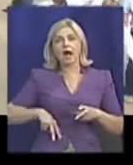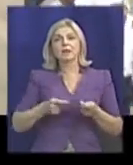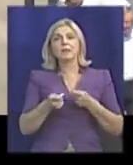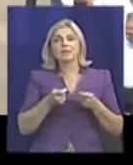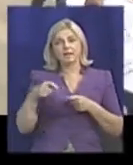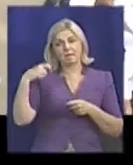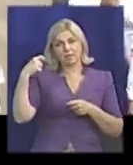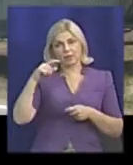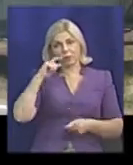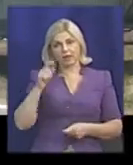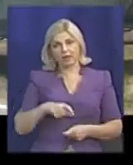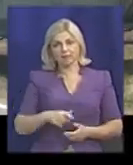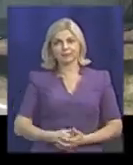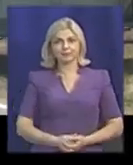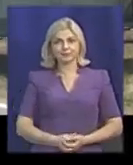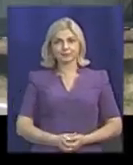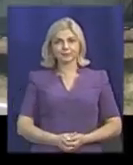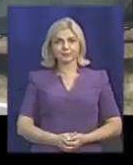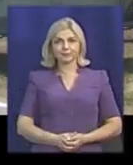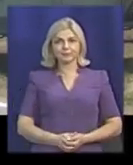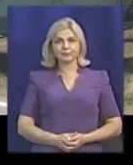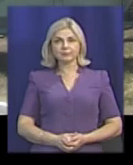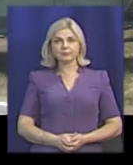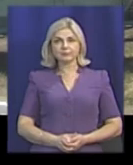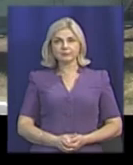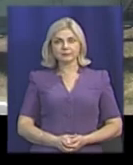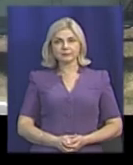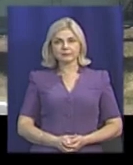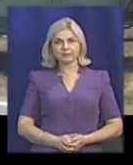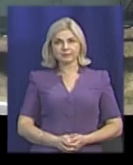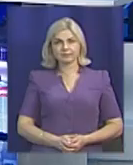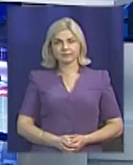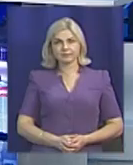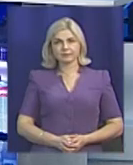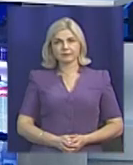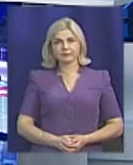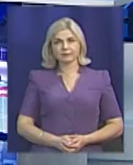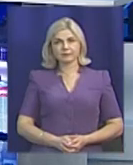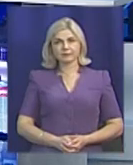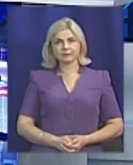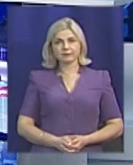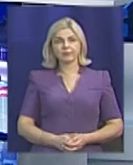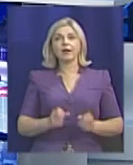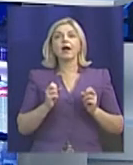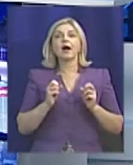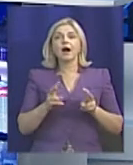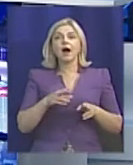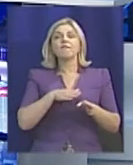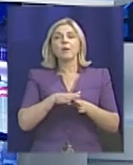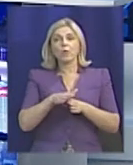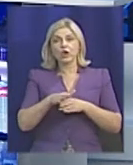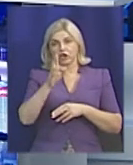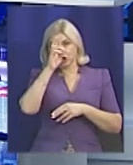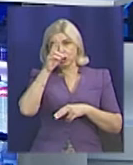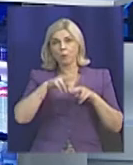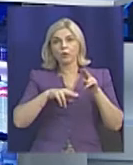президента України. Володимир Степанов, Ігор Чорний, телевізійні новини Миколаївщини. Як дотримуються державних